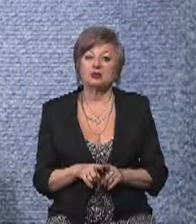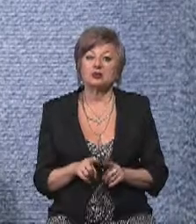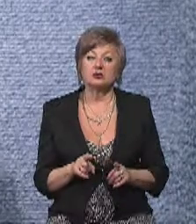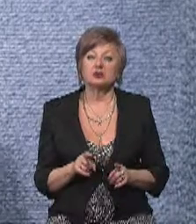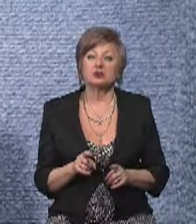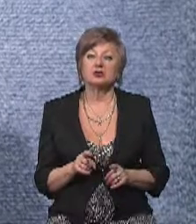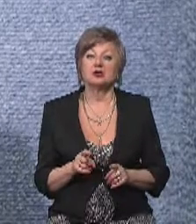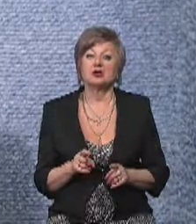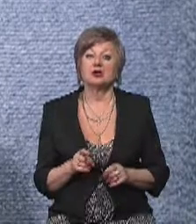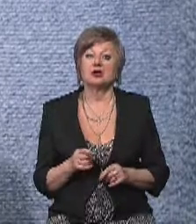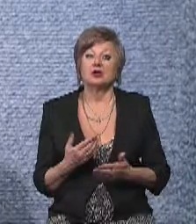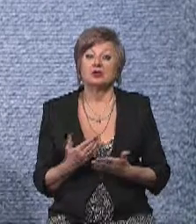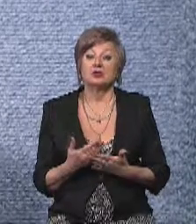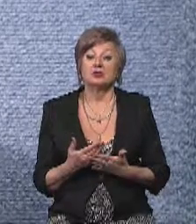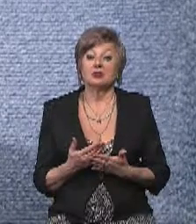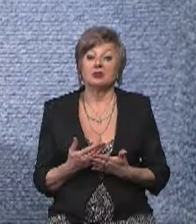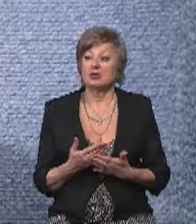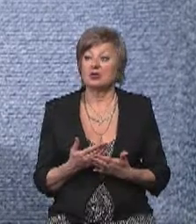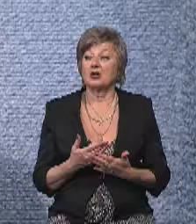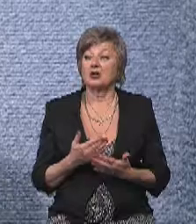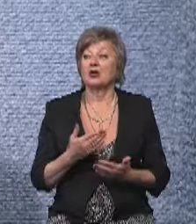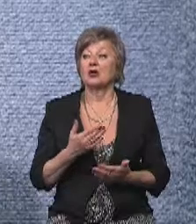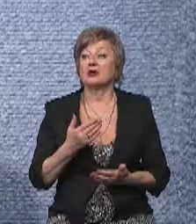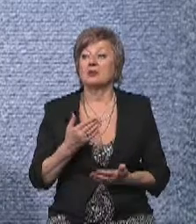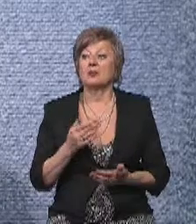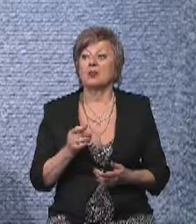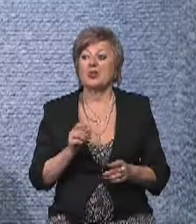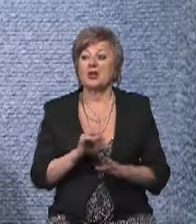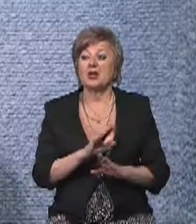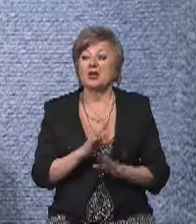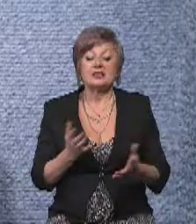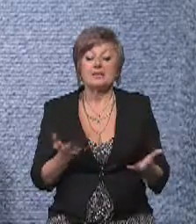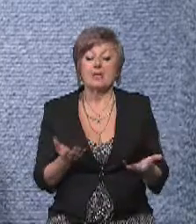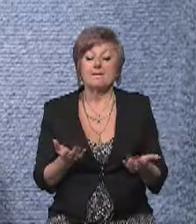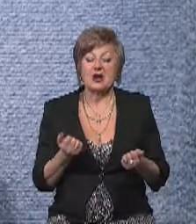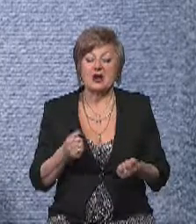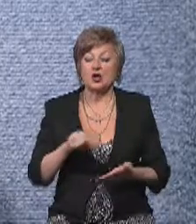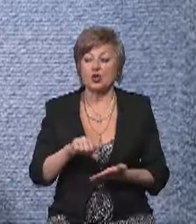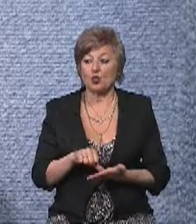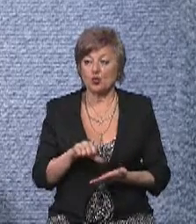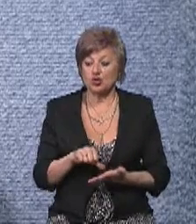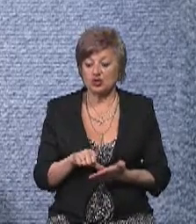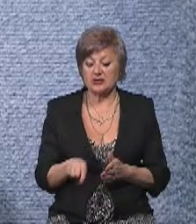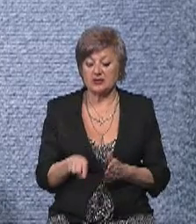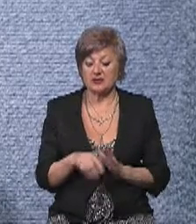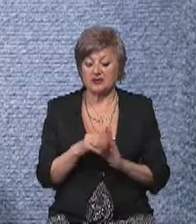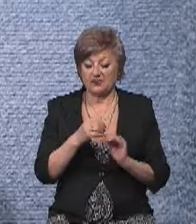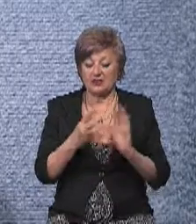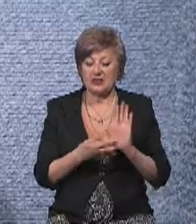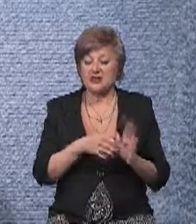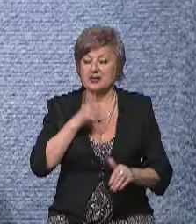прогресивний рух уперед, і будемо вас запрошувати говорити про це. Ви кілька разів сказали, що не брали участі вже в виборах